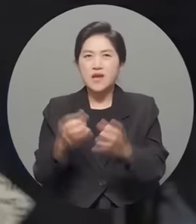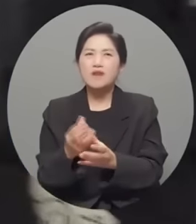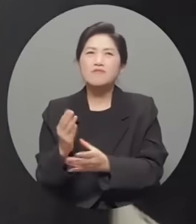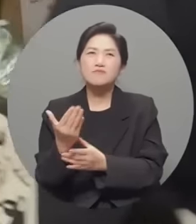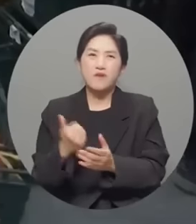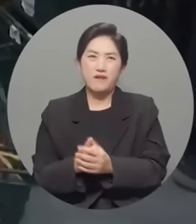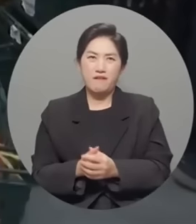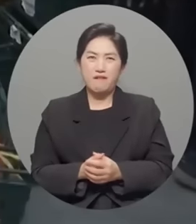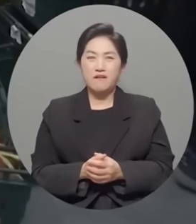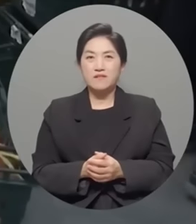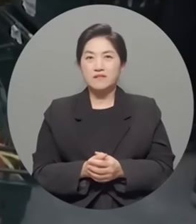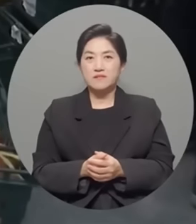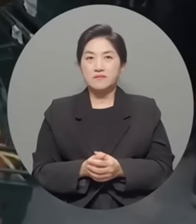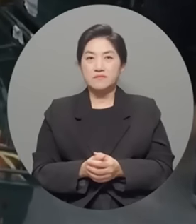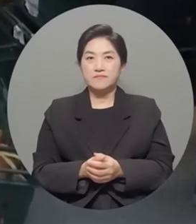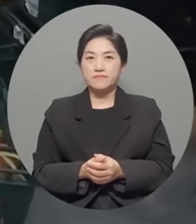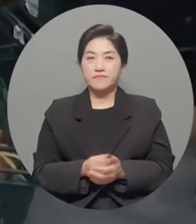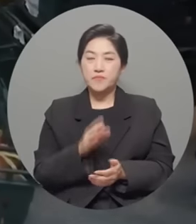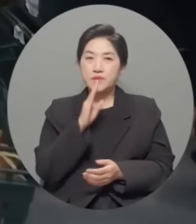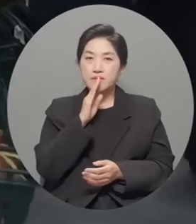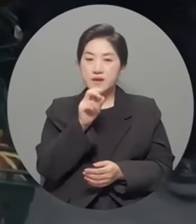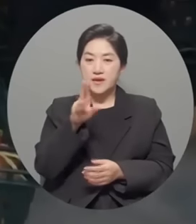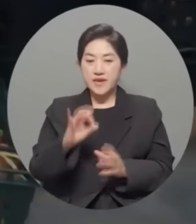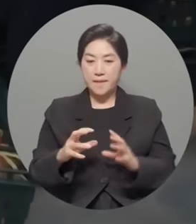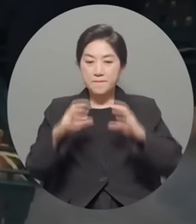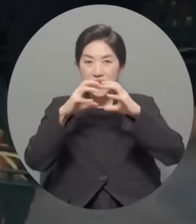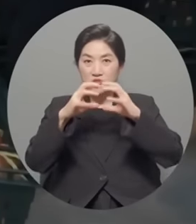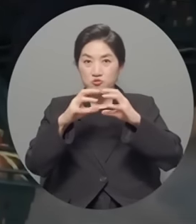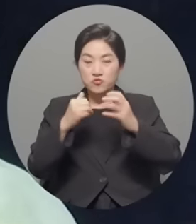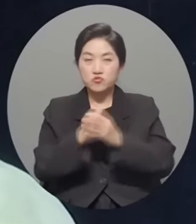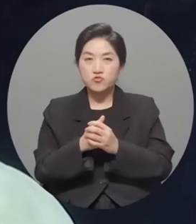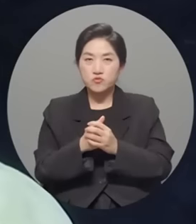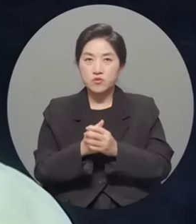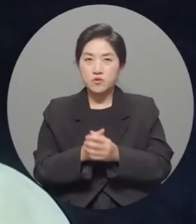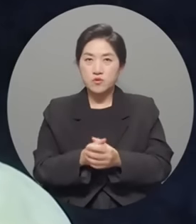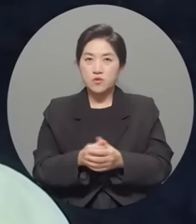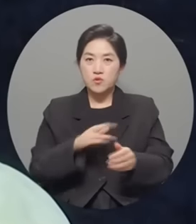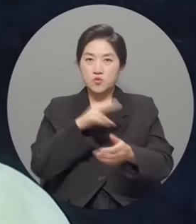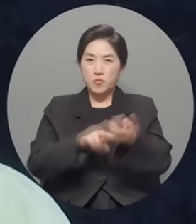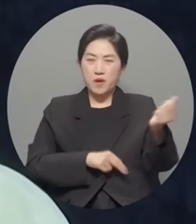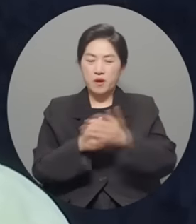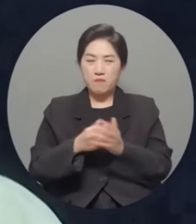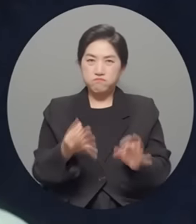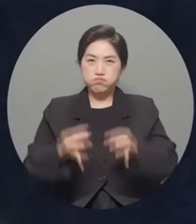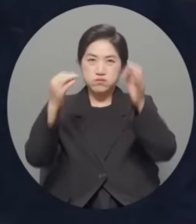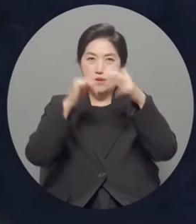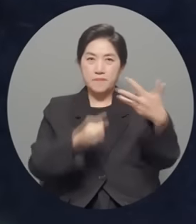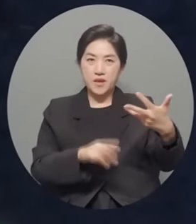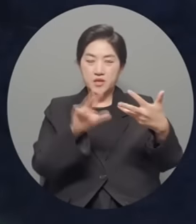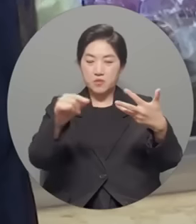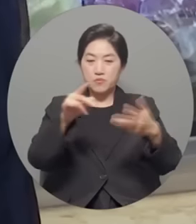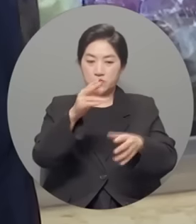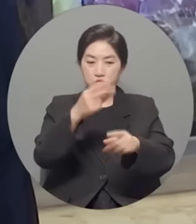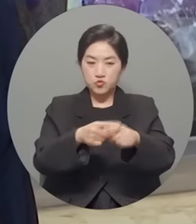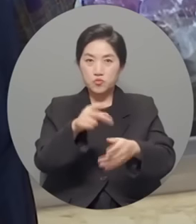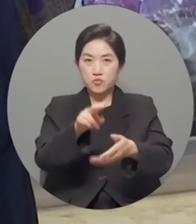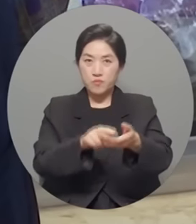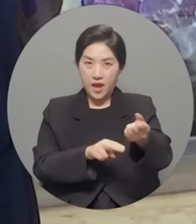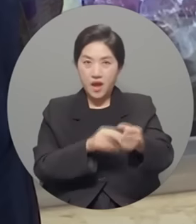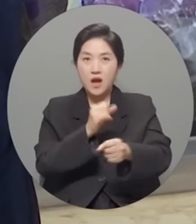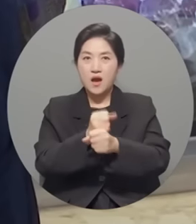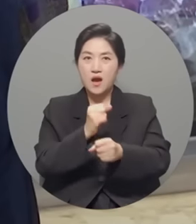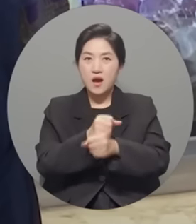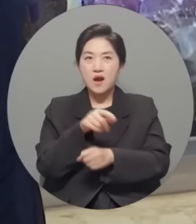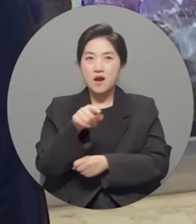줄여야지. 실제 양배추 도매값이 폭등하고 있습니다. 양배추 8kg 중도매인 판매 가격은